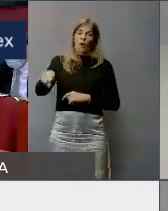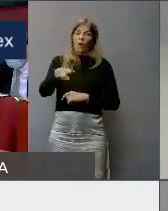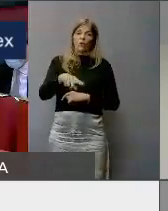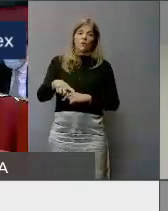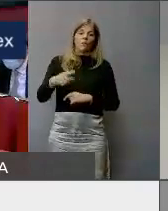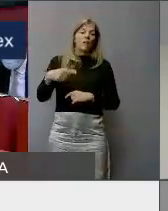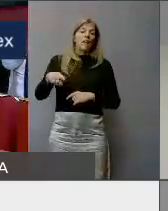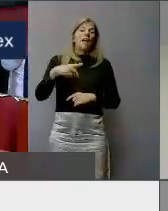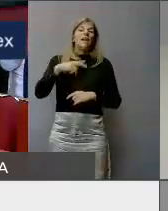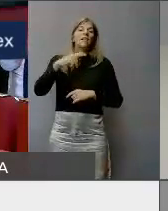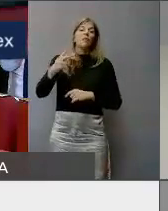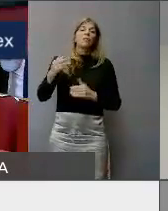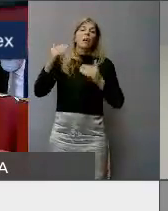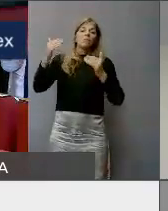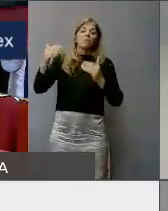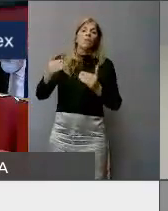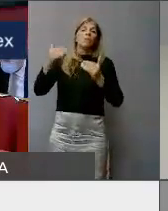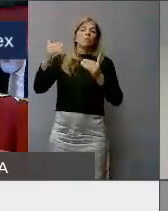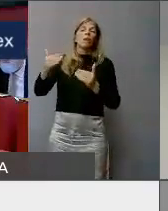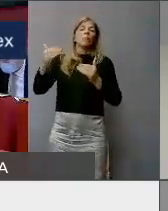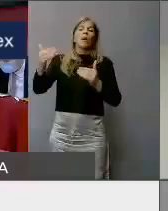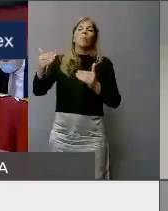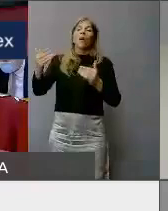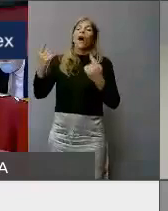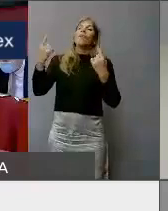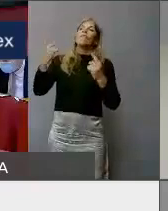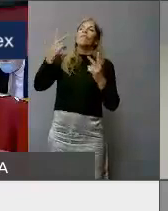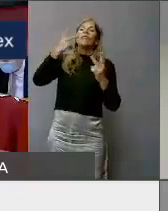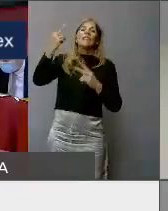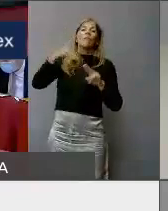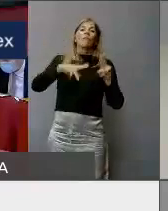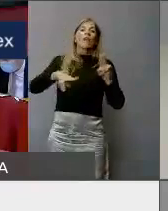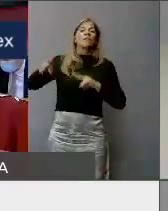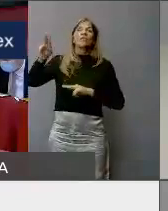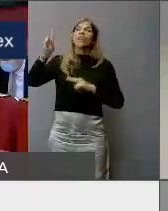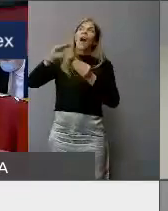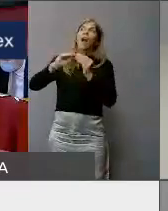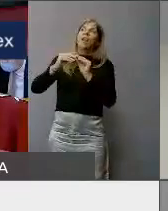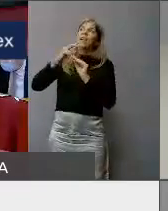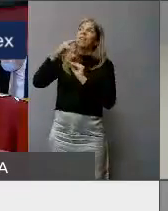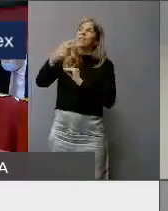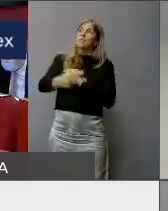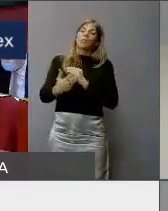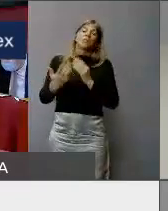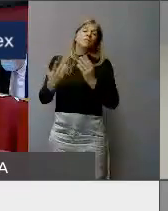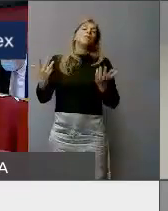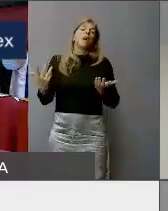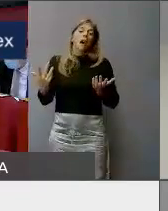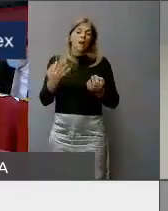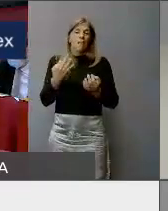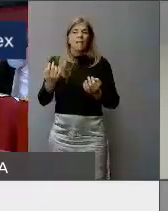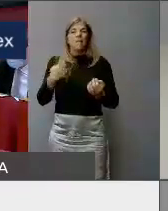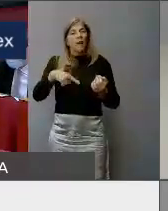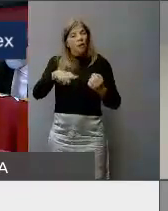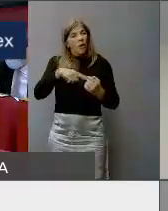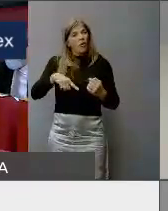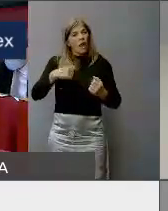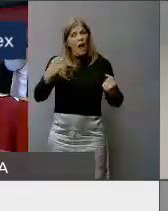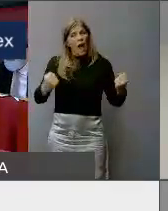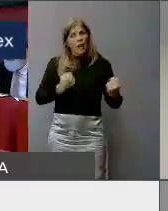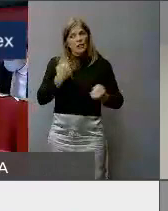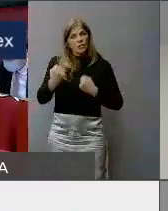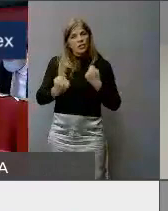risposte ai cittadini solo a misure nazionali che per carità ben vengano ma non svolgiamo quell'azione che è importante